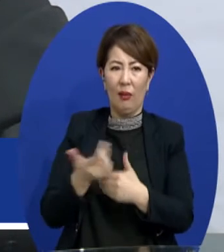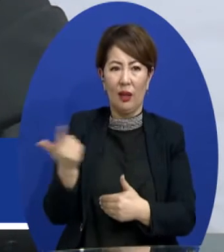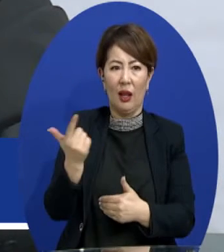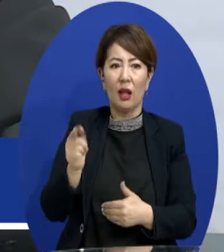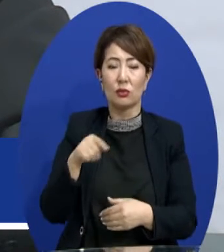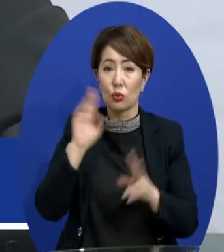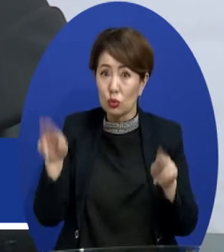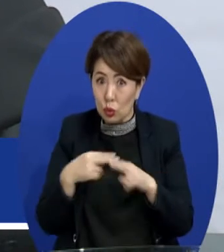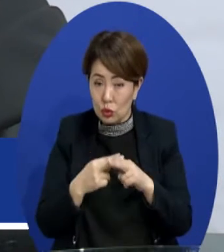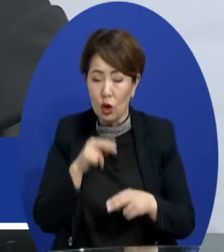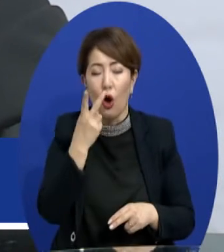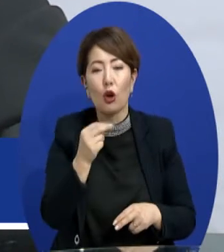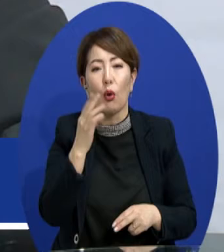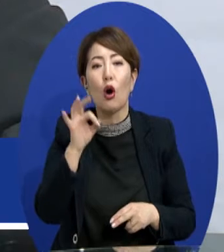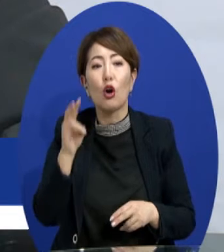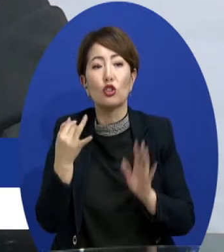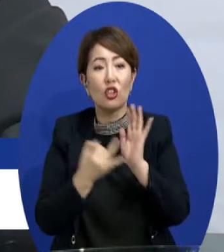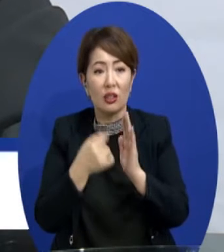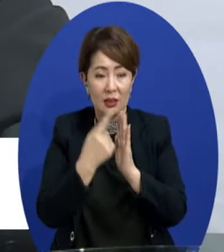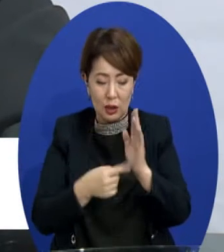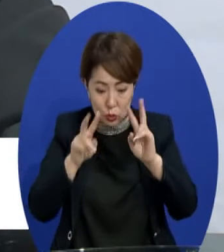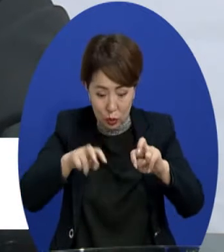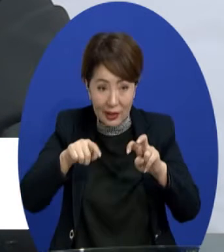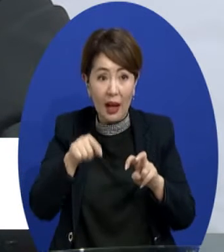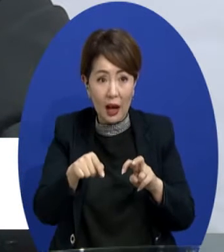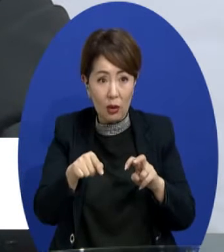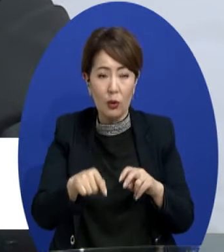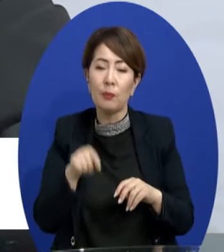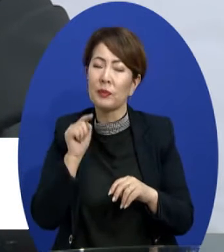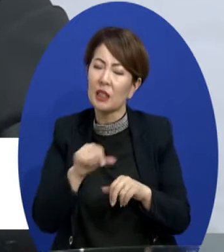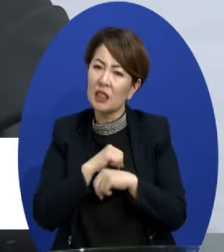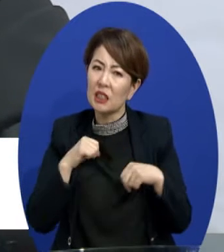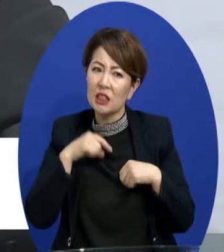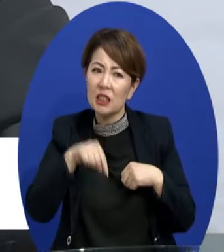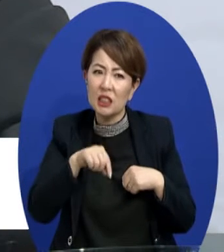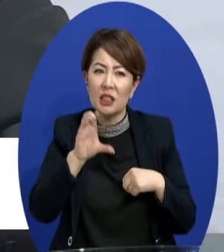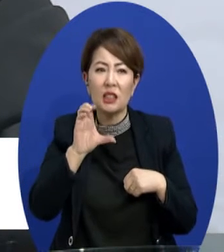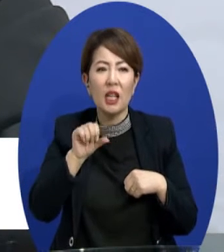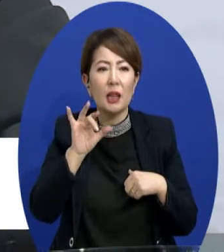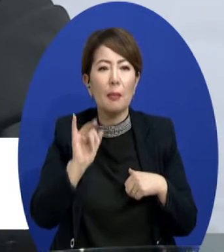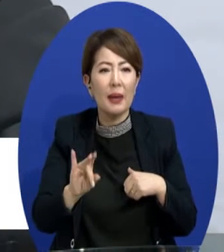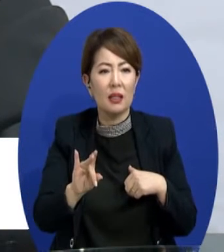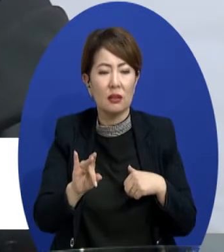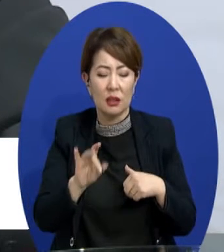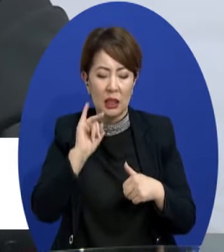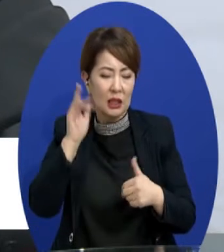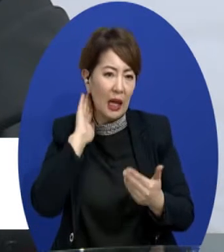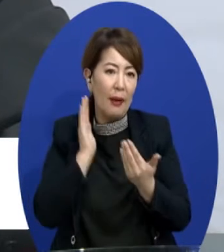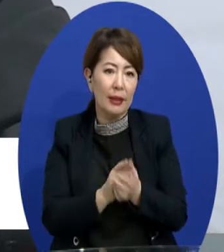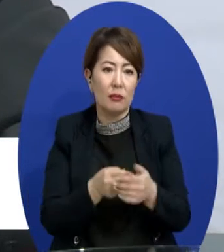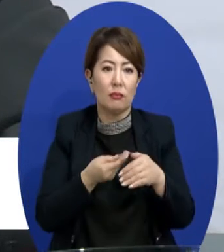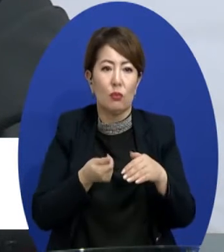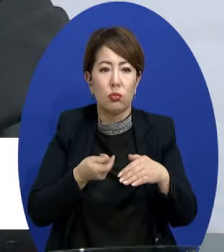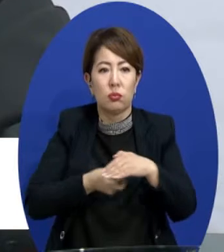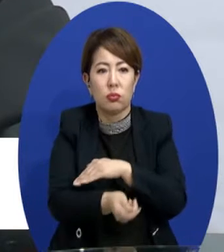байгаа. 2020 оны 7-р сард хийсэн судалгаагаар. За иргэд бол энэ салбарт бол одоо хамгийн ихээр авилах өгсөн, энэ салбарт